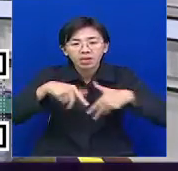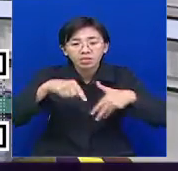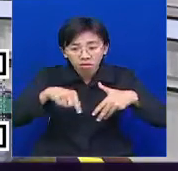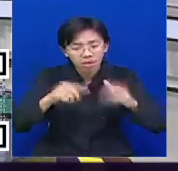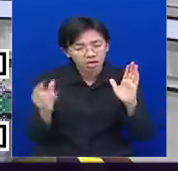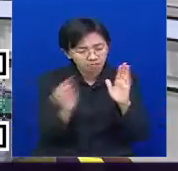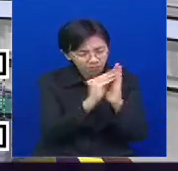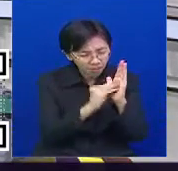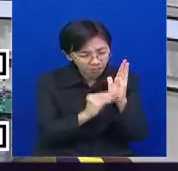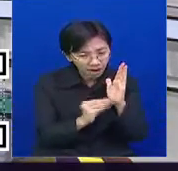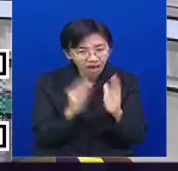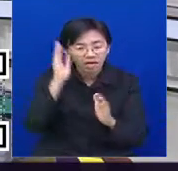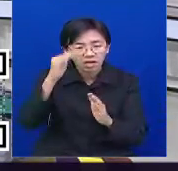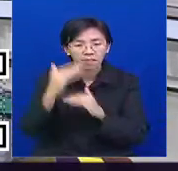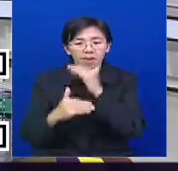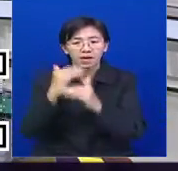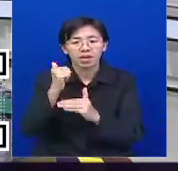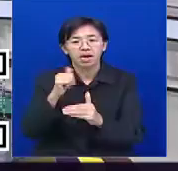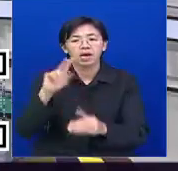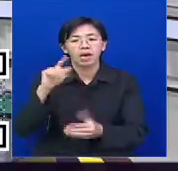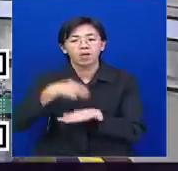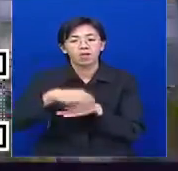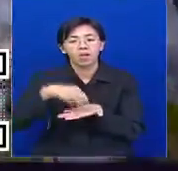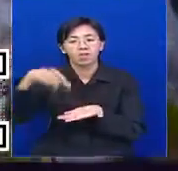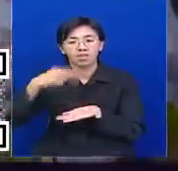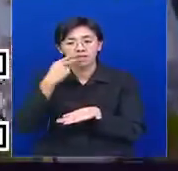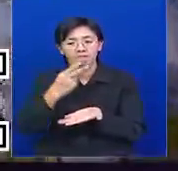นื่องติดตามได้จากรายงานพิเศษค่ะ